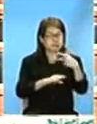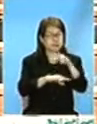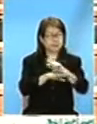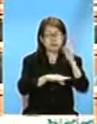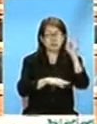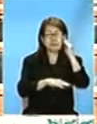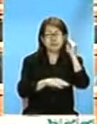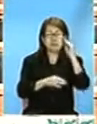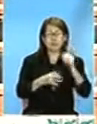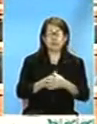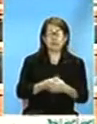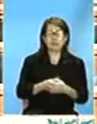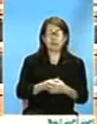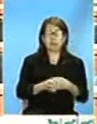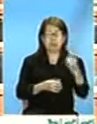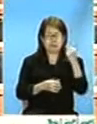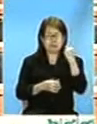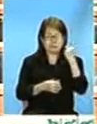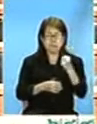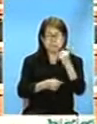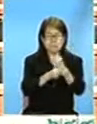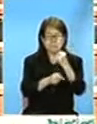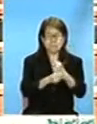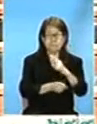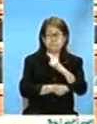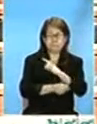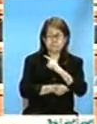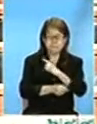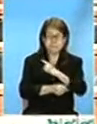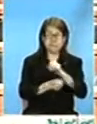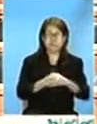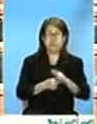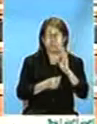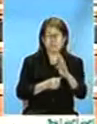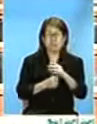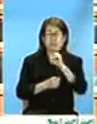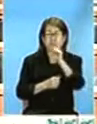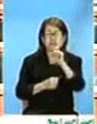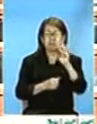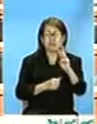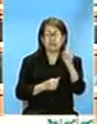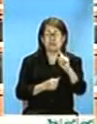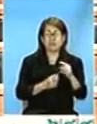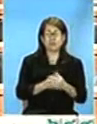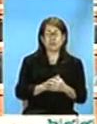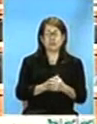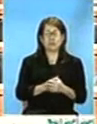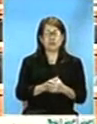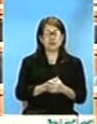าอำนาจหน้าที่ของสว.เนี่ย